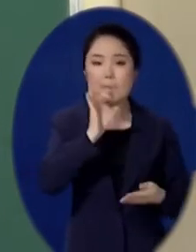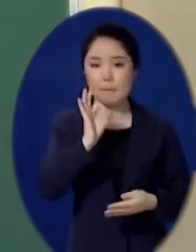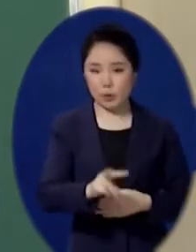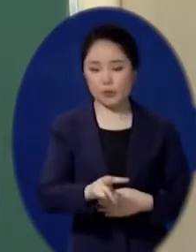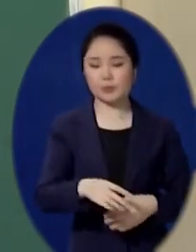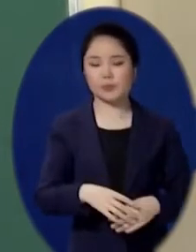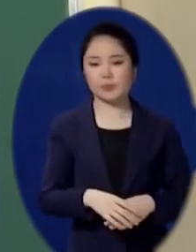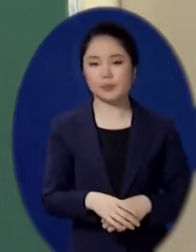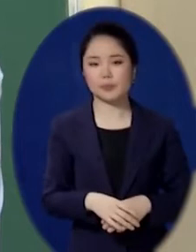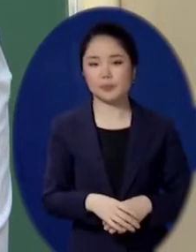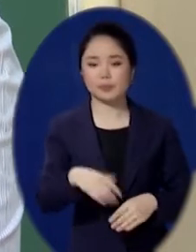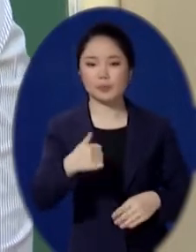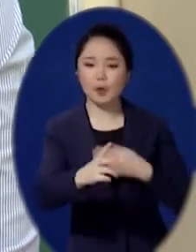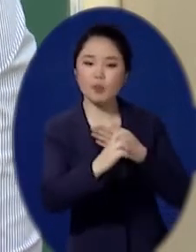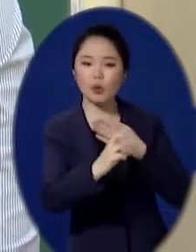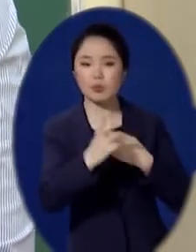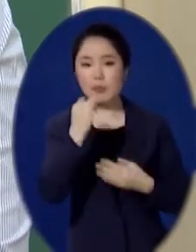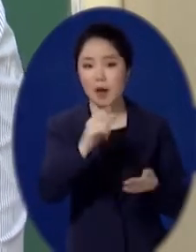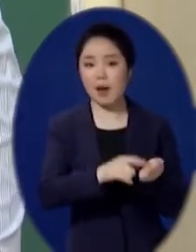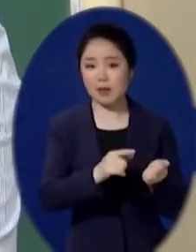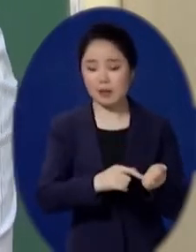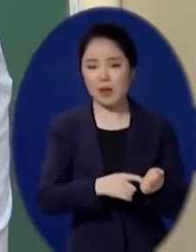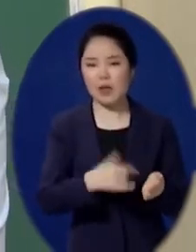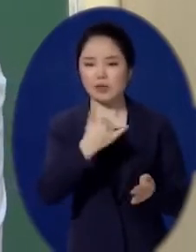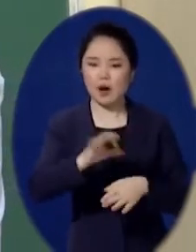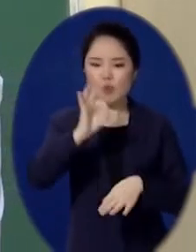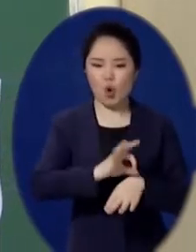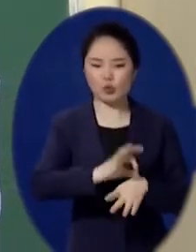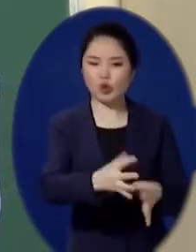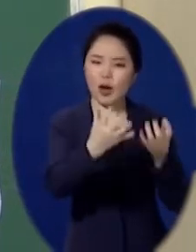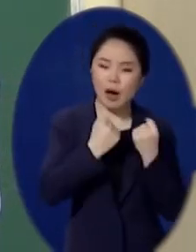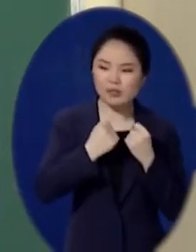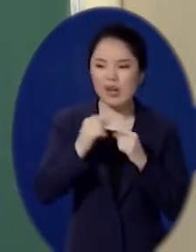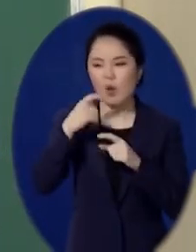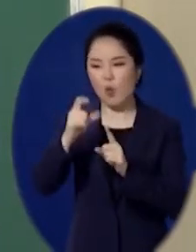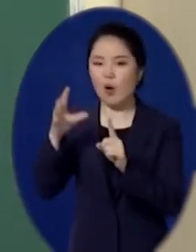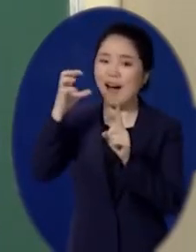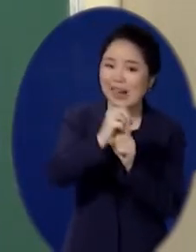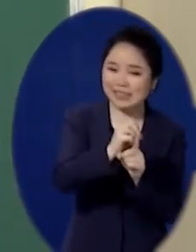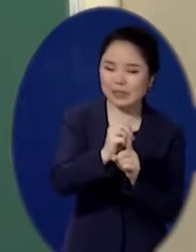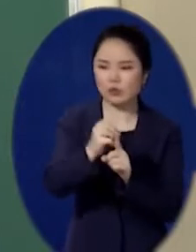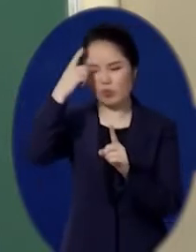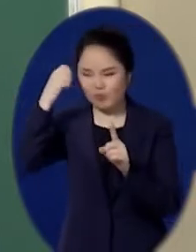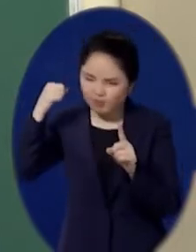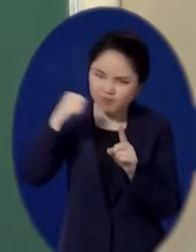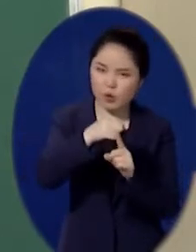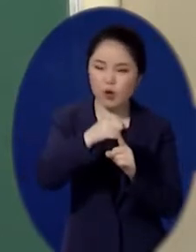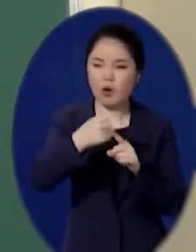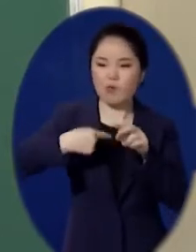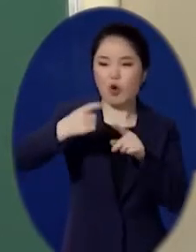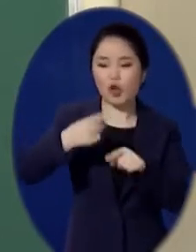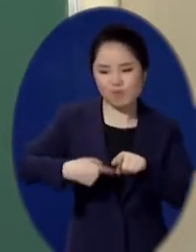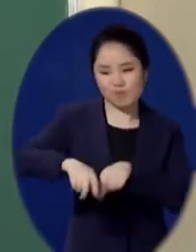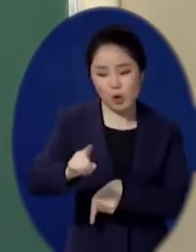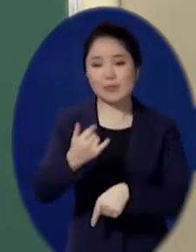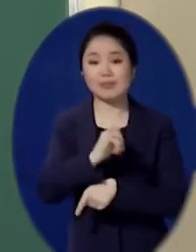байгаарай. Яагаад гэвэл зарим амьтад хүмүүс өвчин халдах, хазах, мөргөх, өшиглөх гэх мэтэр